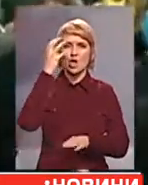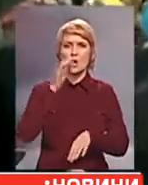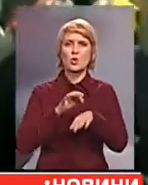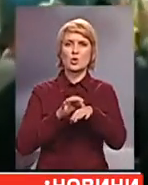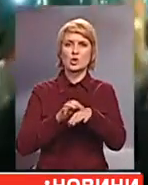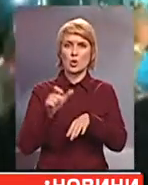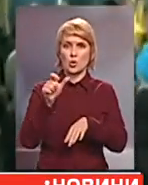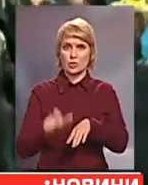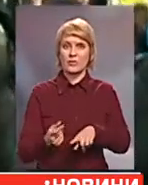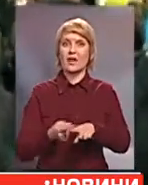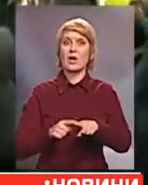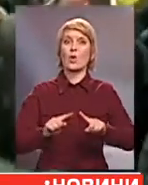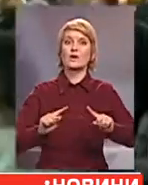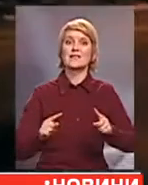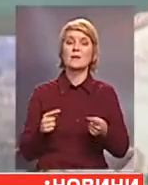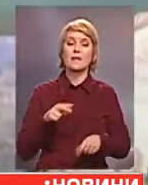якого затримала поліція.